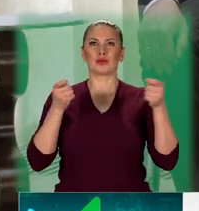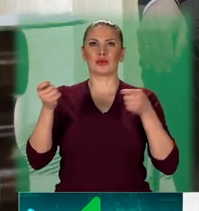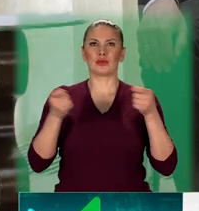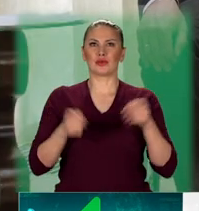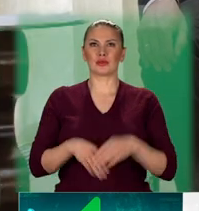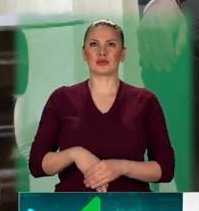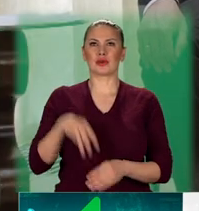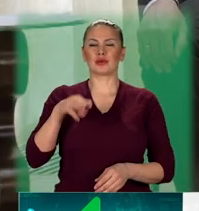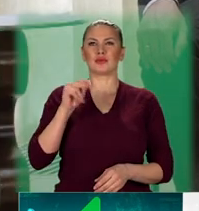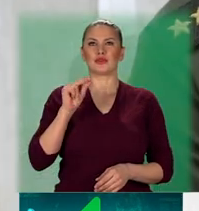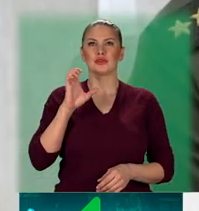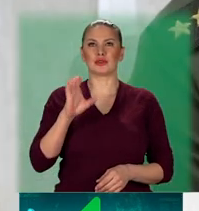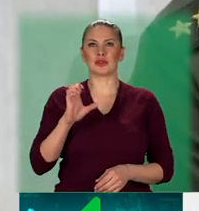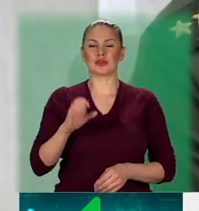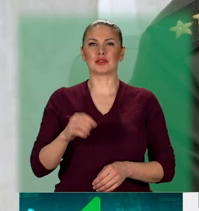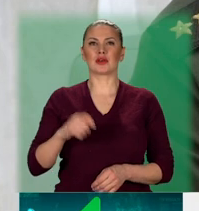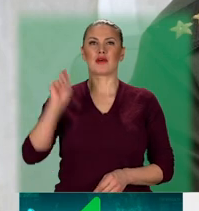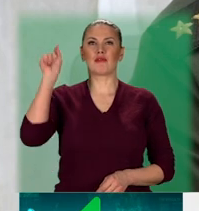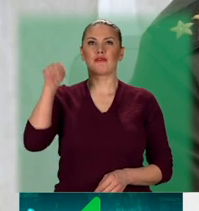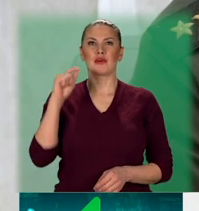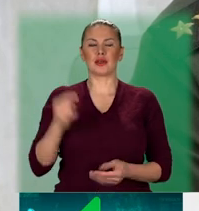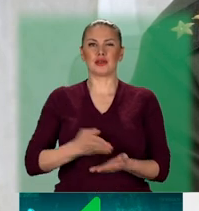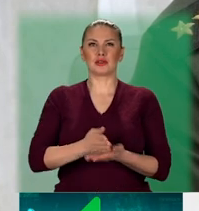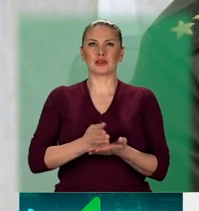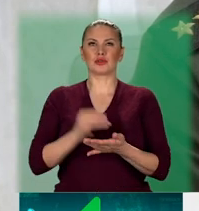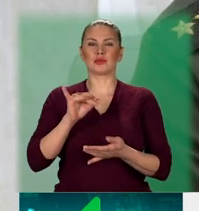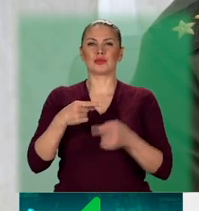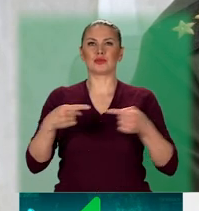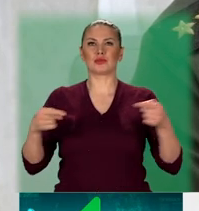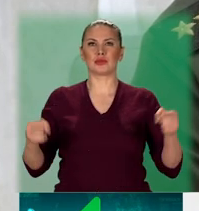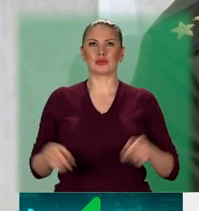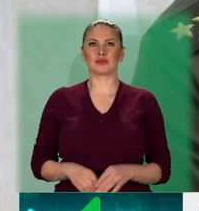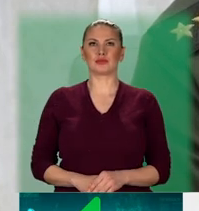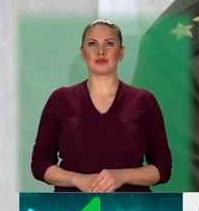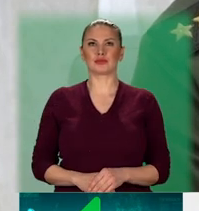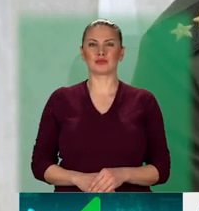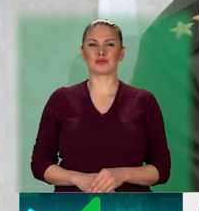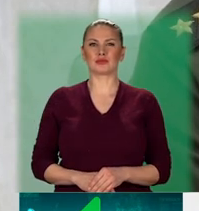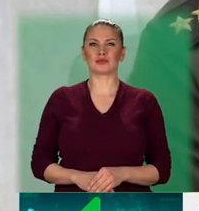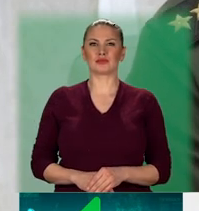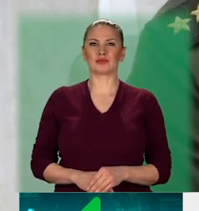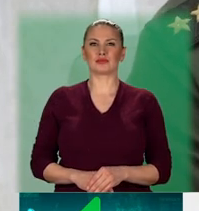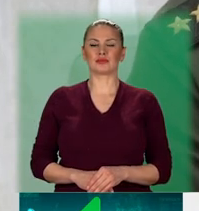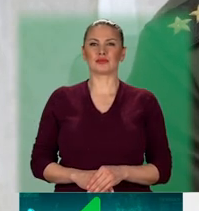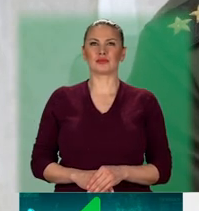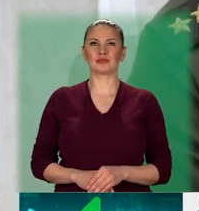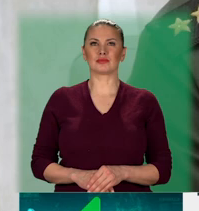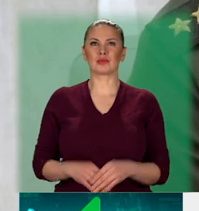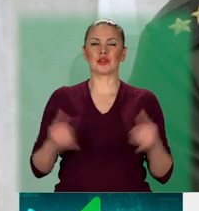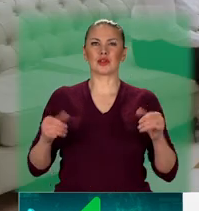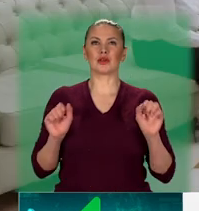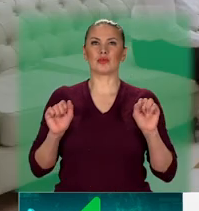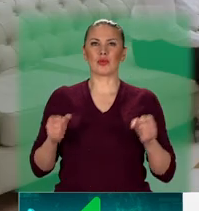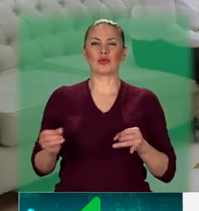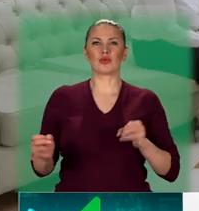регулярно чистят спецсредствами. За один час подразделения спецобработки могут, значит, обслужить до